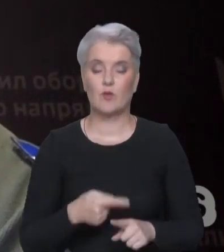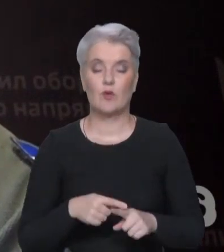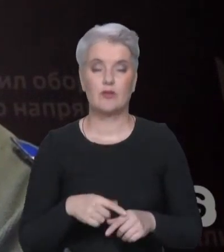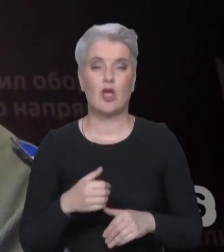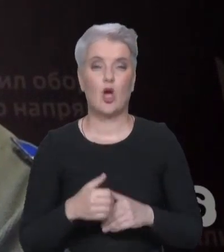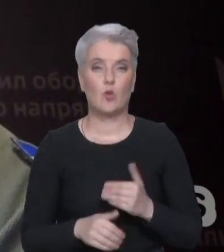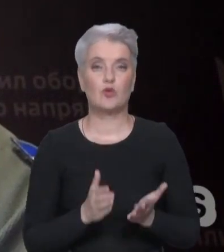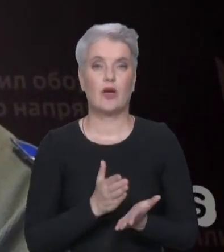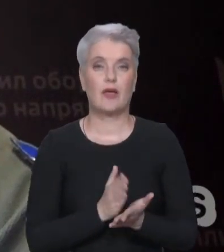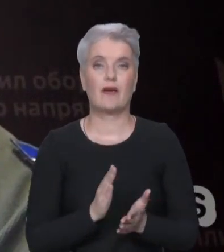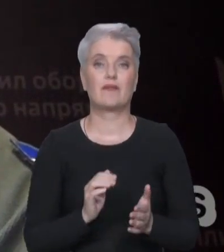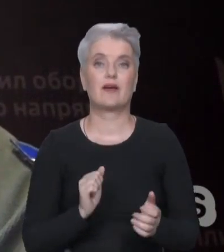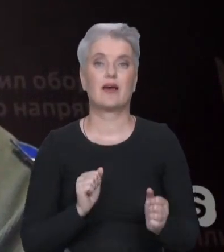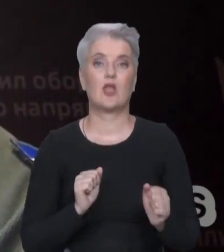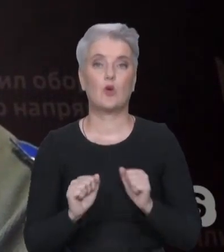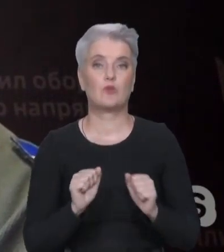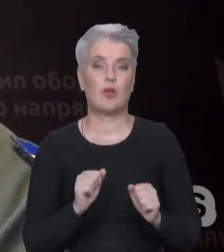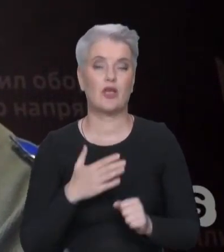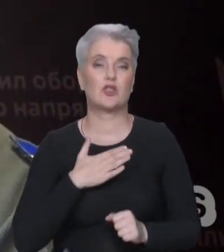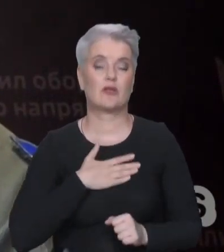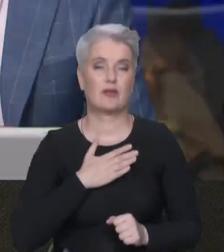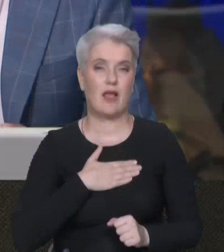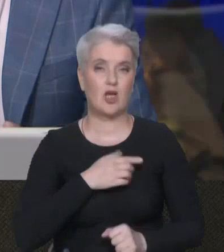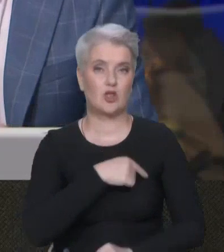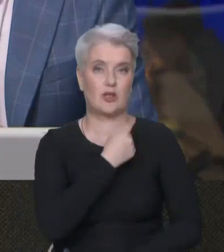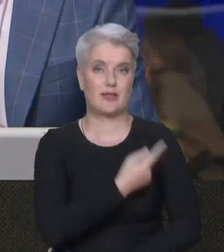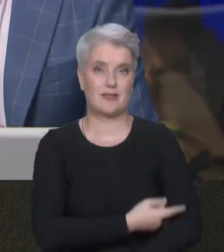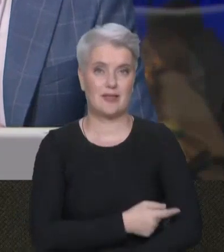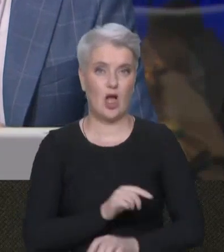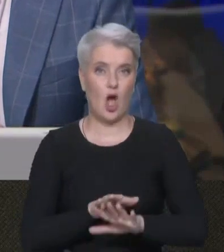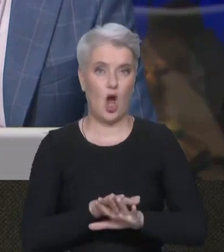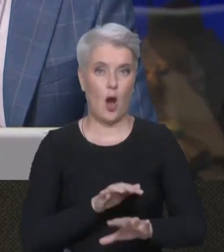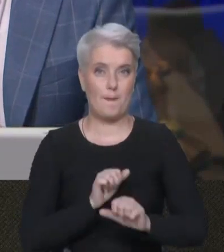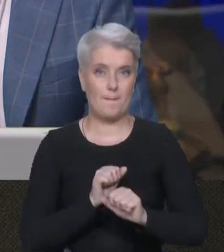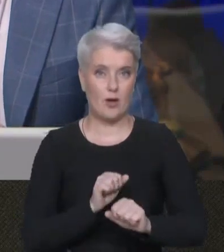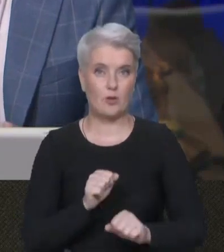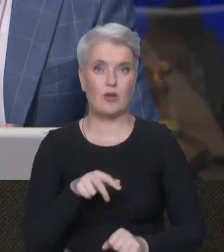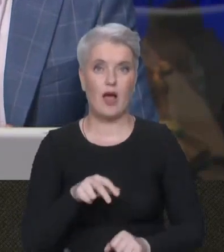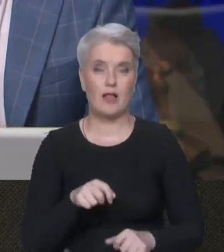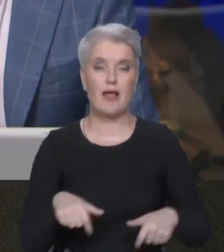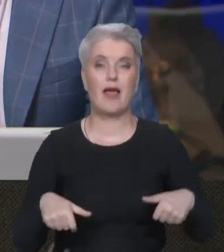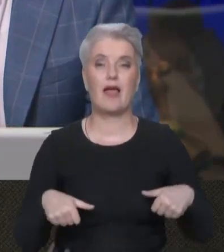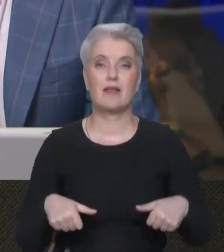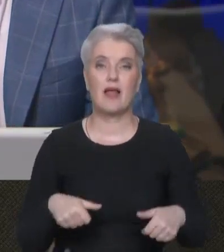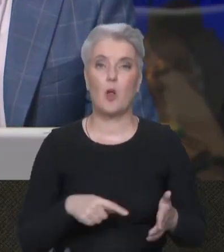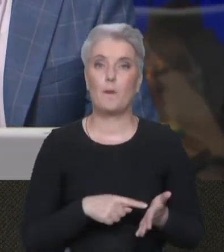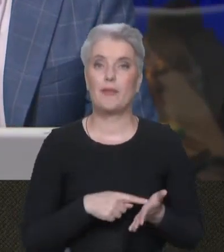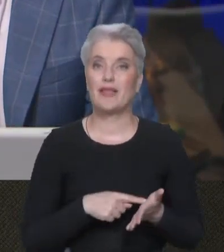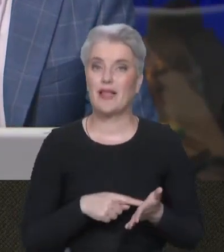в розпорядженні наших сил оборони. От, але генерал зазначив і підкреслив,